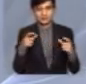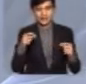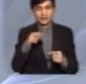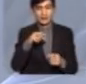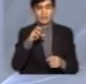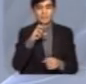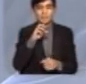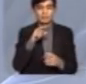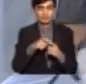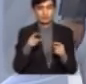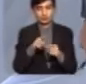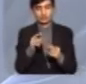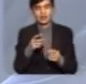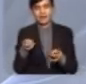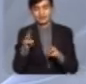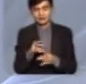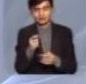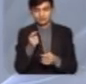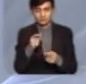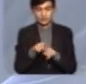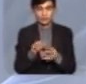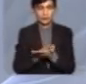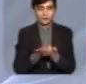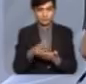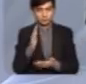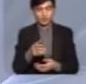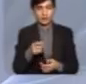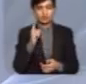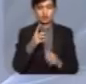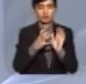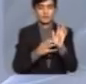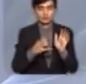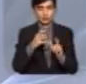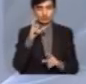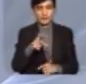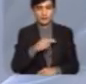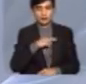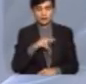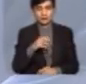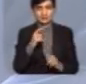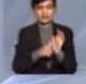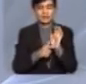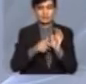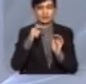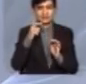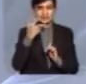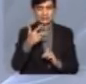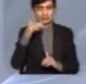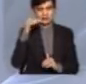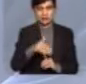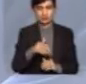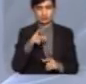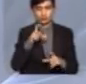про дезинфицируют на сегодня число умерших превысило 1900 человек свыше семидесяти трех тысяч